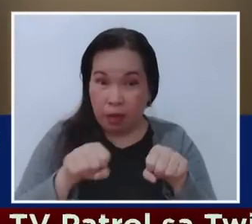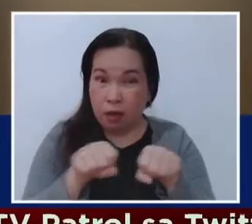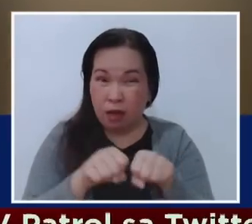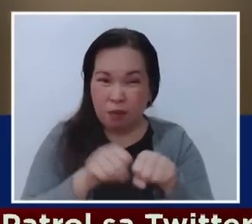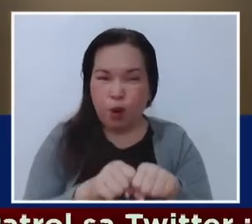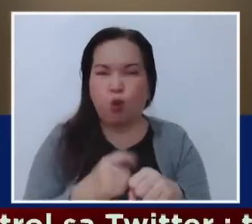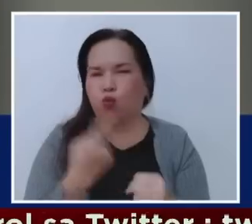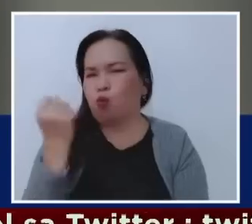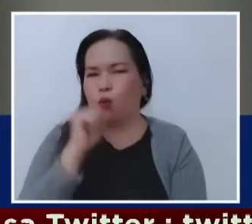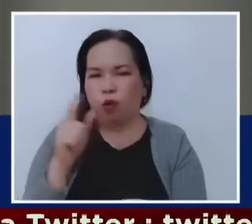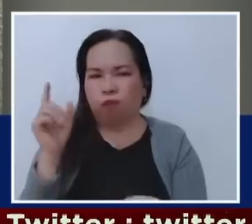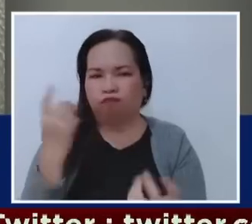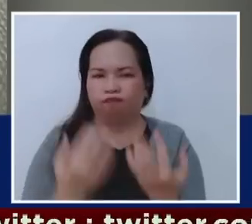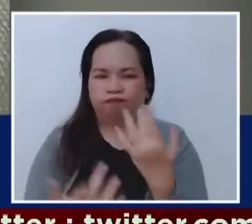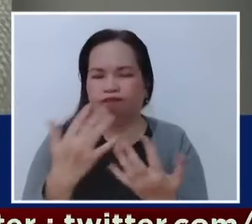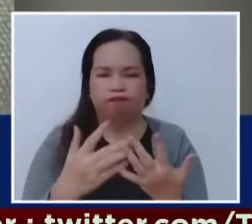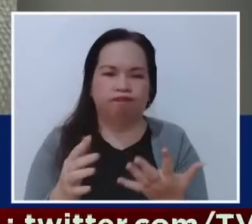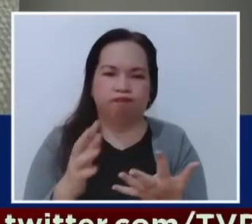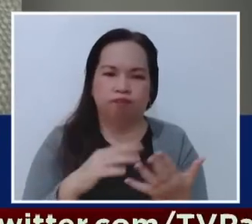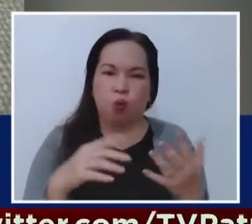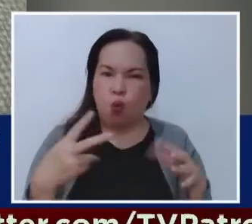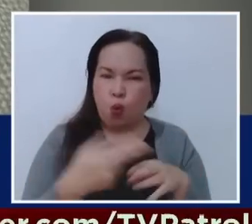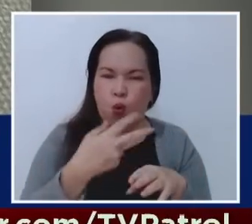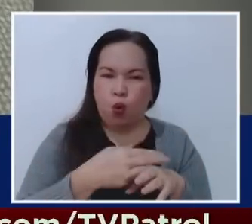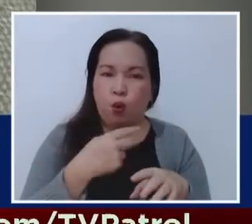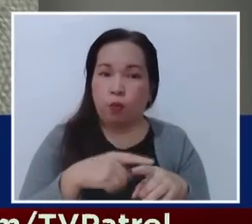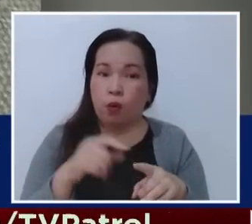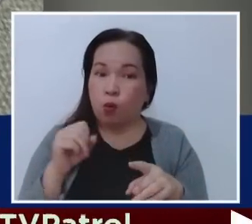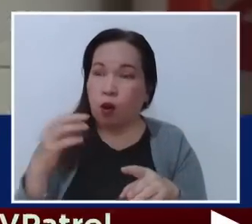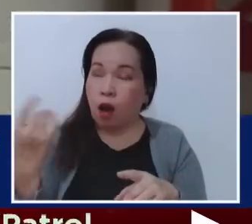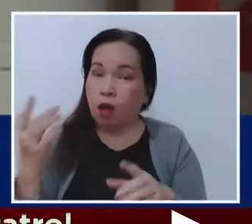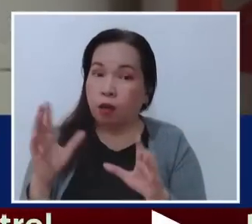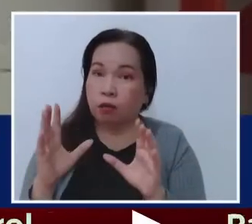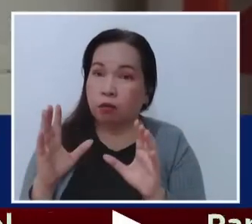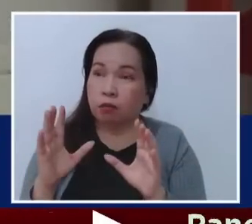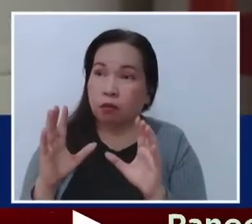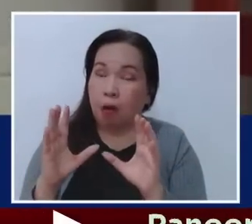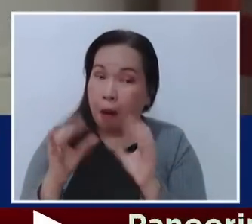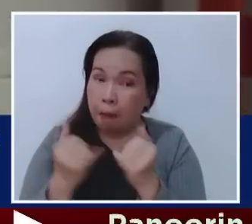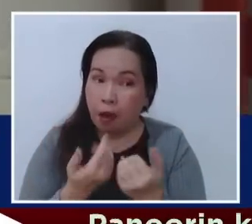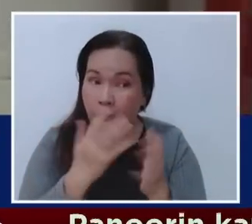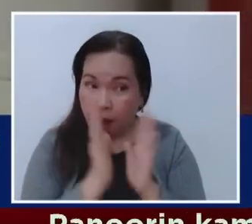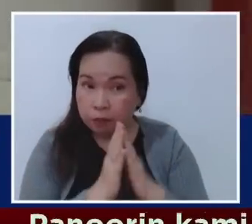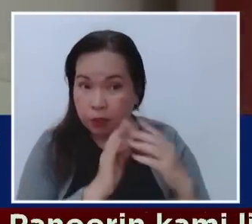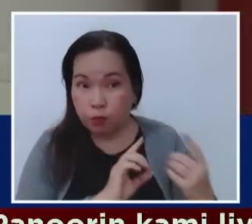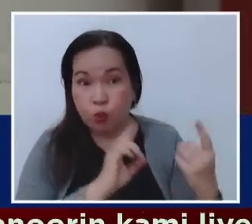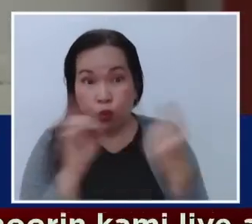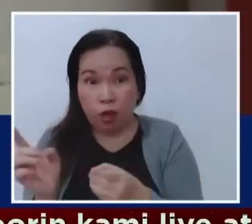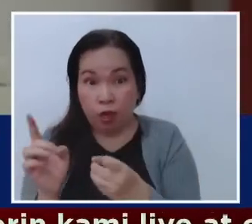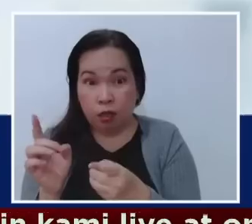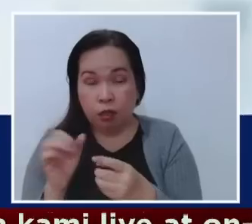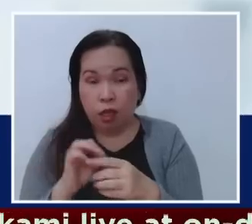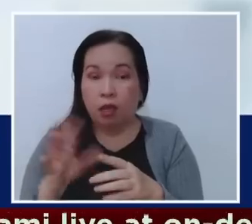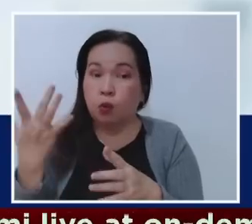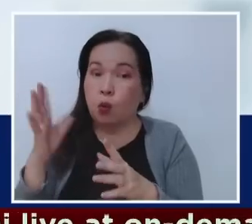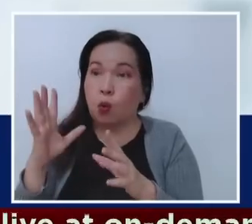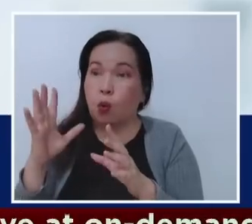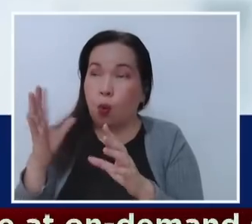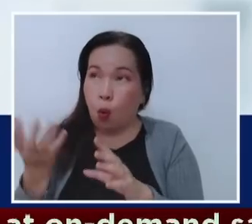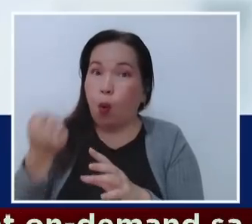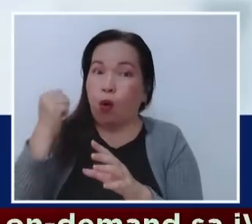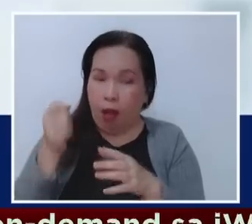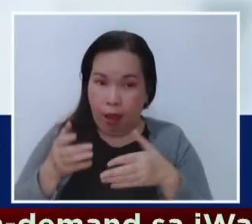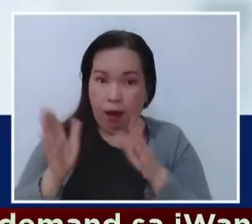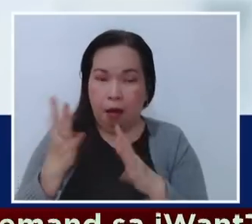BOC, maliban na lang kung may ahensyang hihiling sa kanila na i-donate ito at kung papayagan ito ng may-ari ng brand. Panawagan